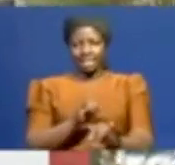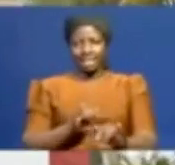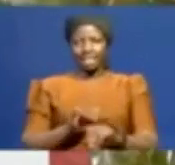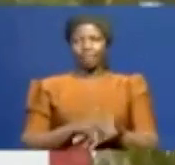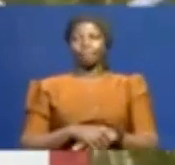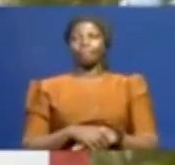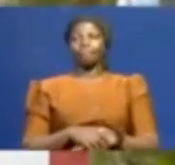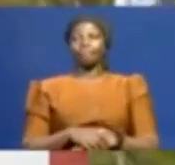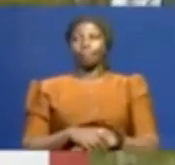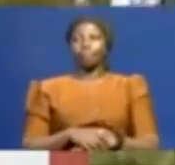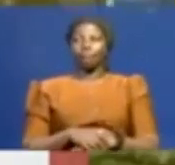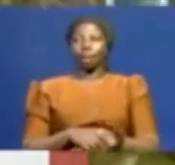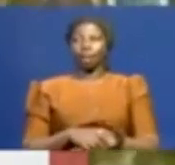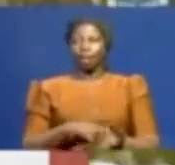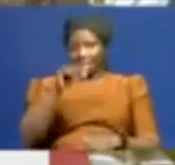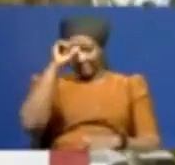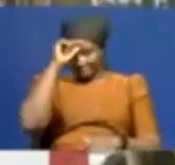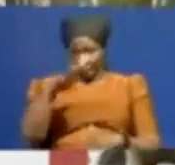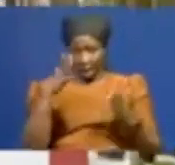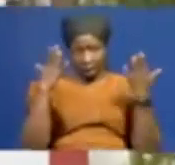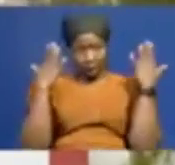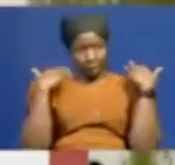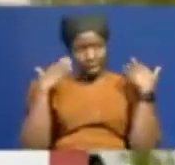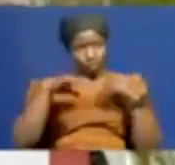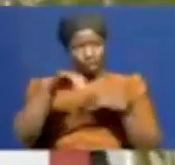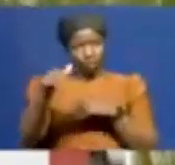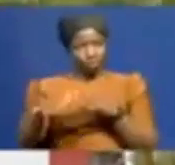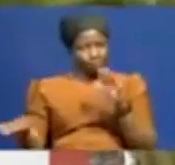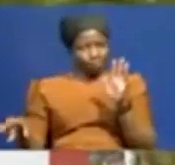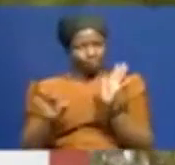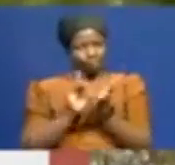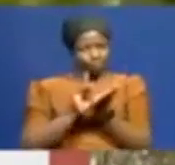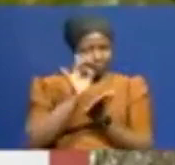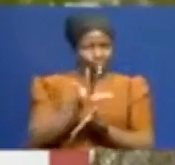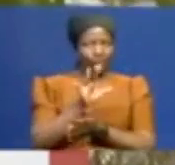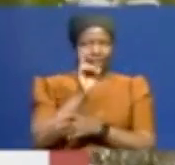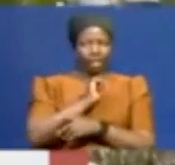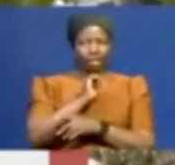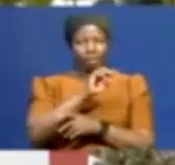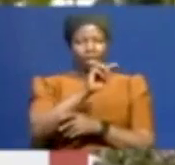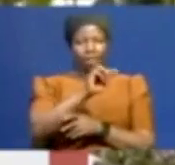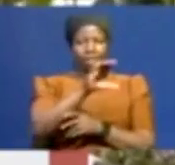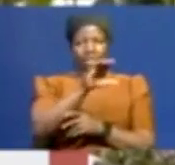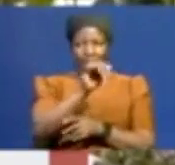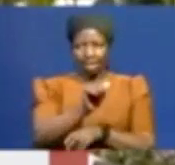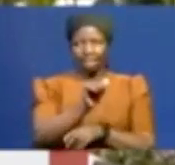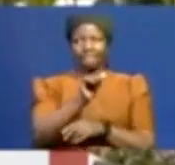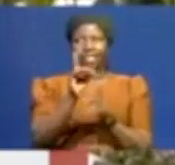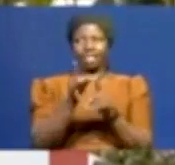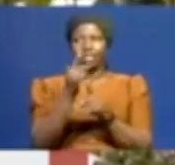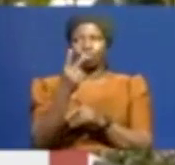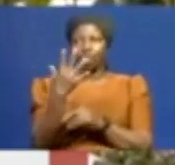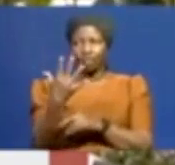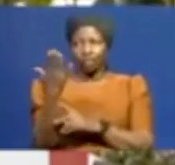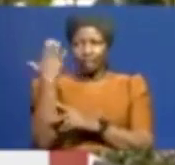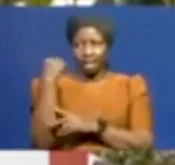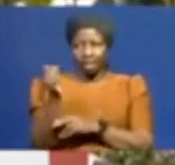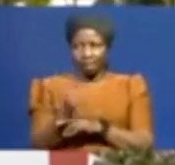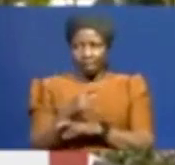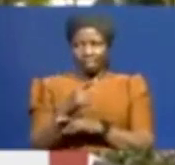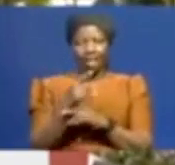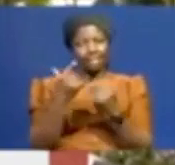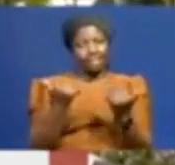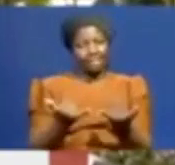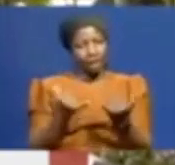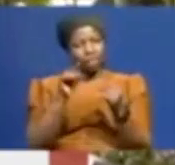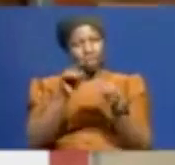Governor wa kaunti ya Meru Kawira Mwangaza alingatuliwa mamlakani na wanachama wa bunge la kaunti hiyo tarehe 25 mwezi uliopita, na swala